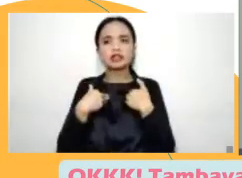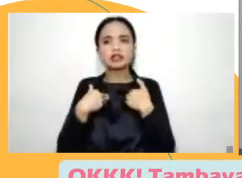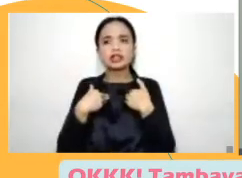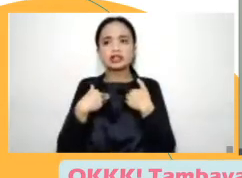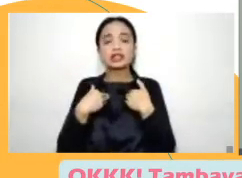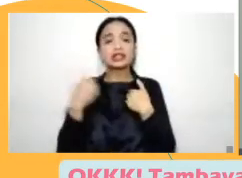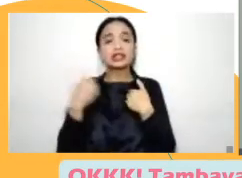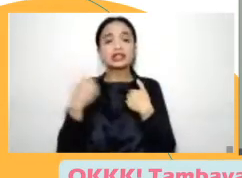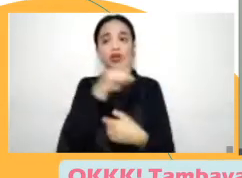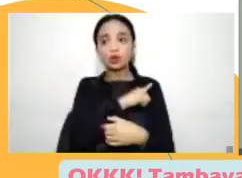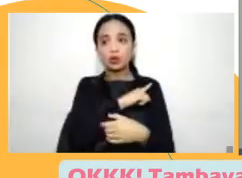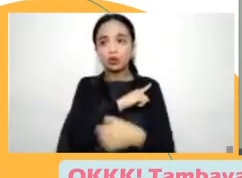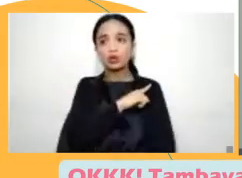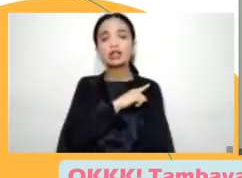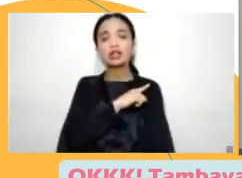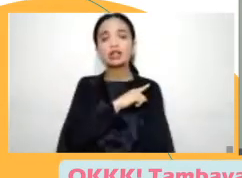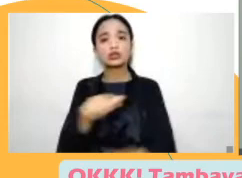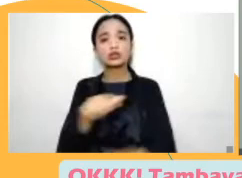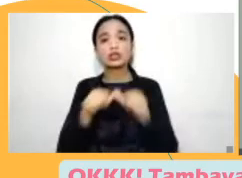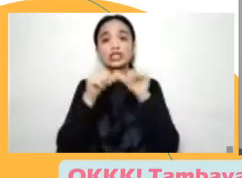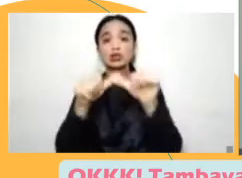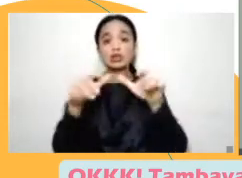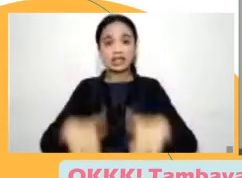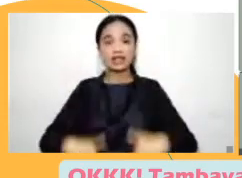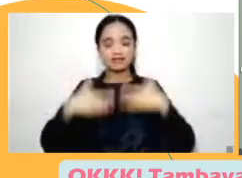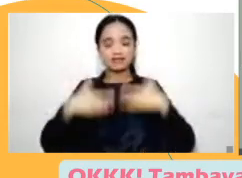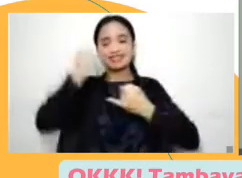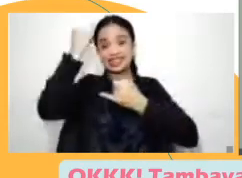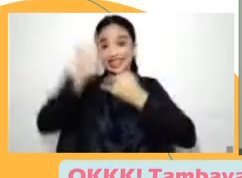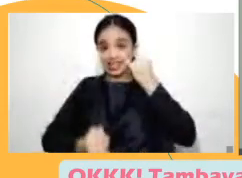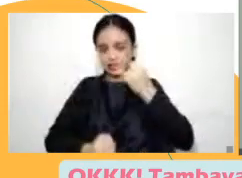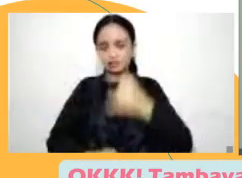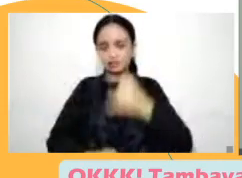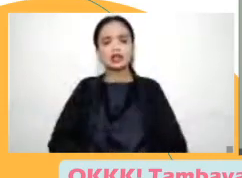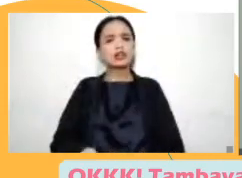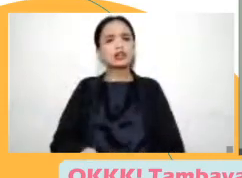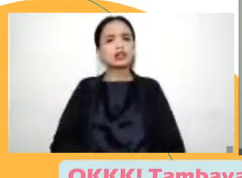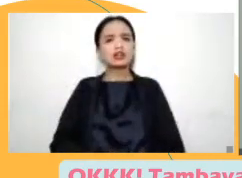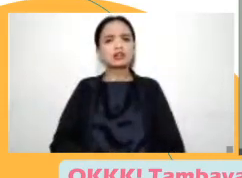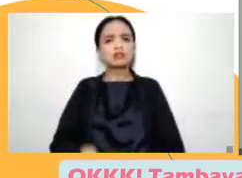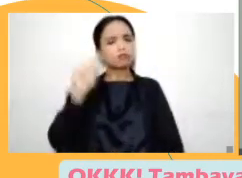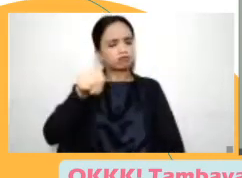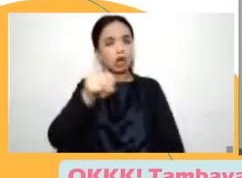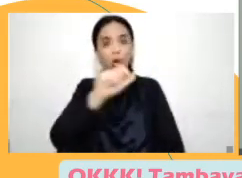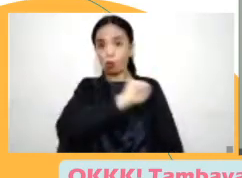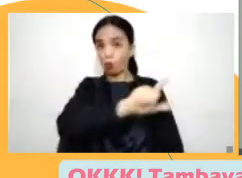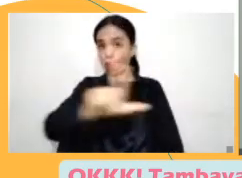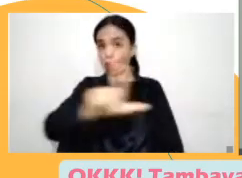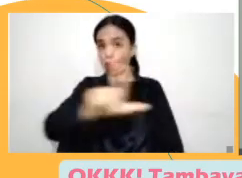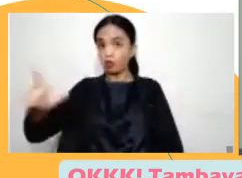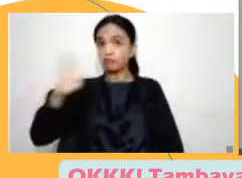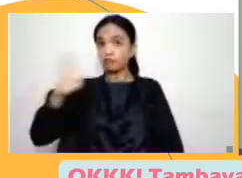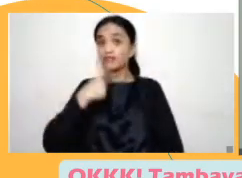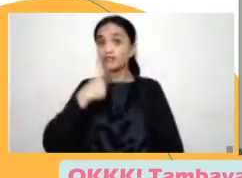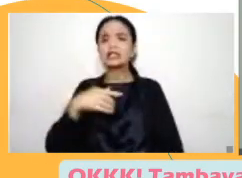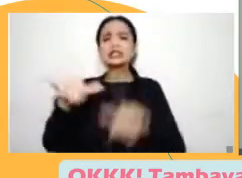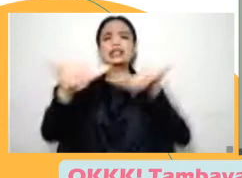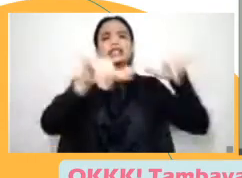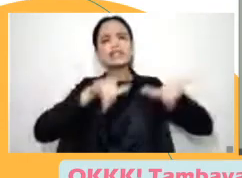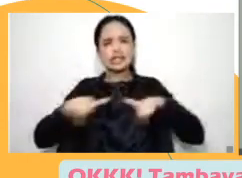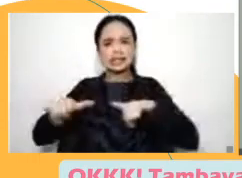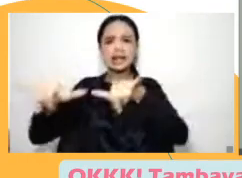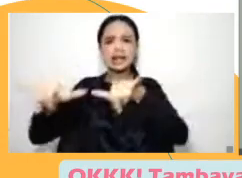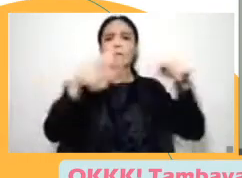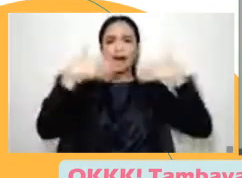habang tayo ay naglalakbay. And again, the last thing is, syempre, lahat tayo, sabi nga nila, pare-pareho tayong